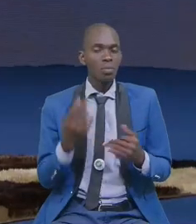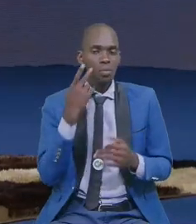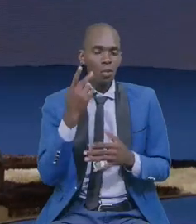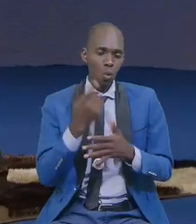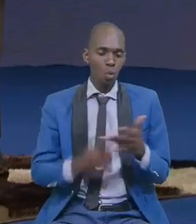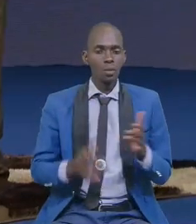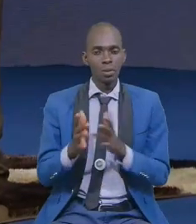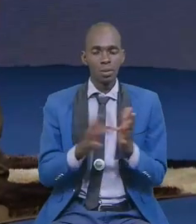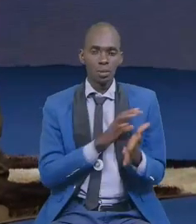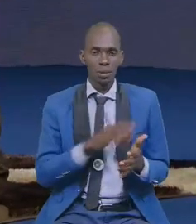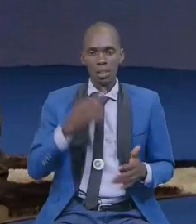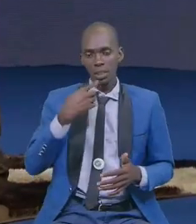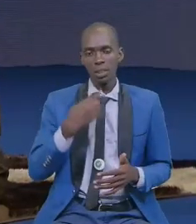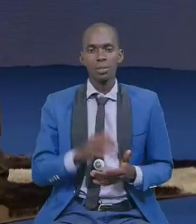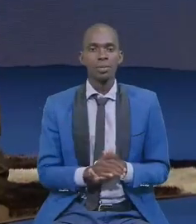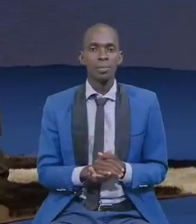Voyez ce que Jésus a dit.